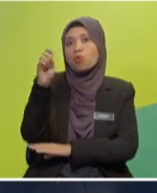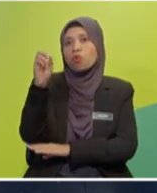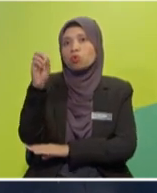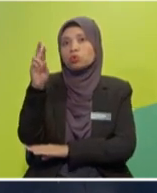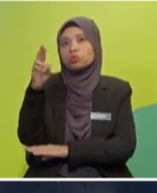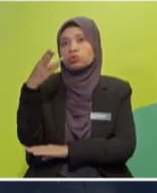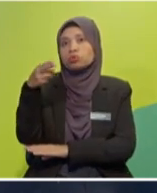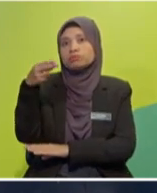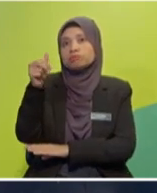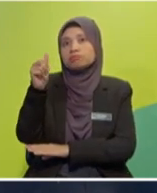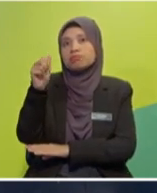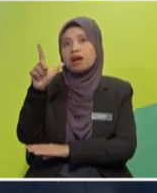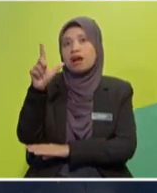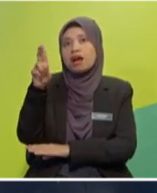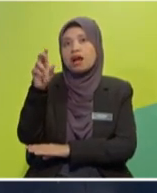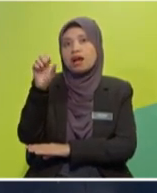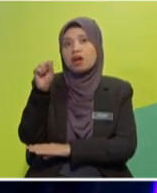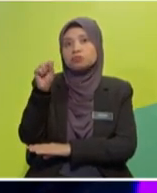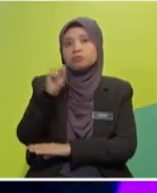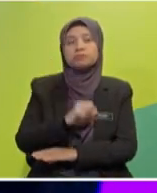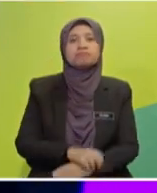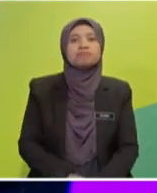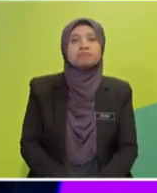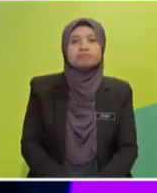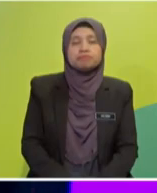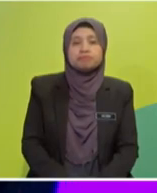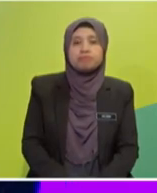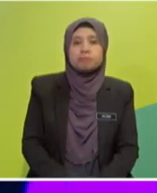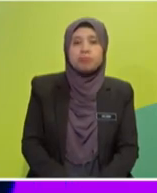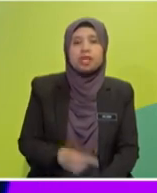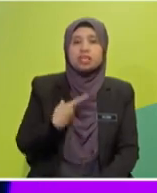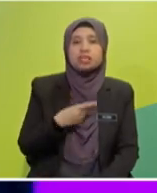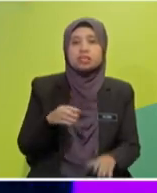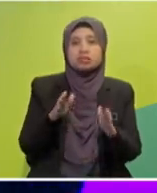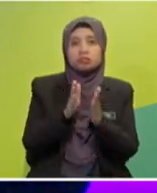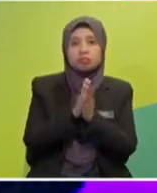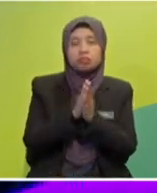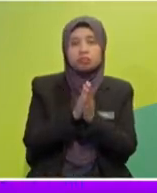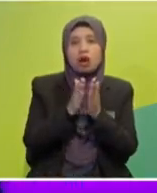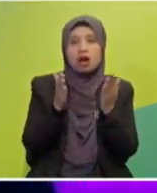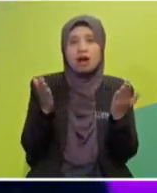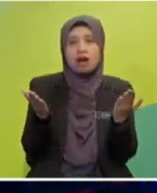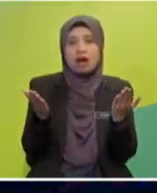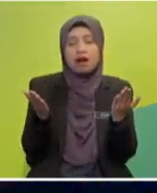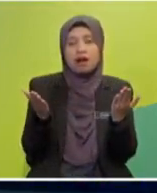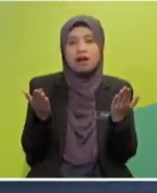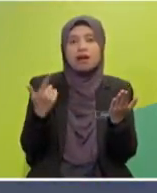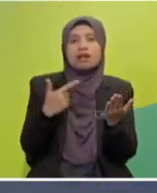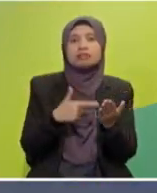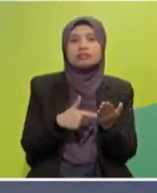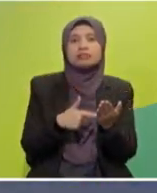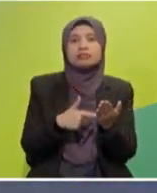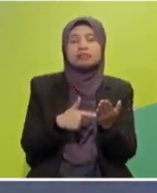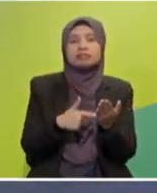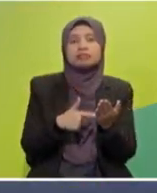Okey, dah dapat? Betul. Adakah ini betul, cikgu? Ya, betul. Kita bukakan yang ada. Masa topi lagi tadi tu. Buka lagi satu lagi topi.